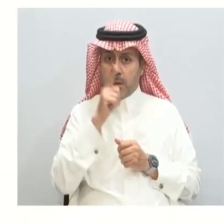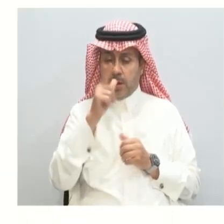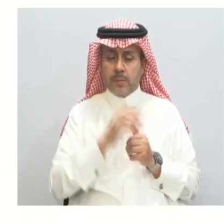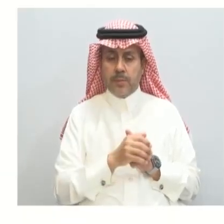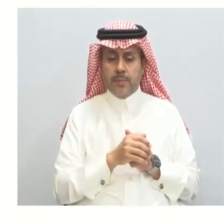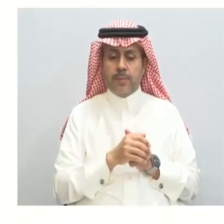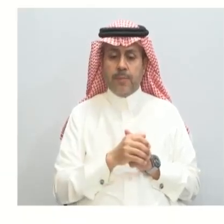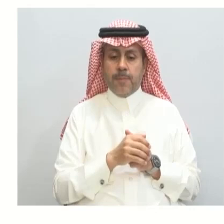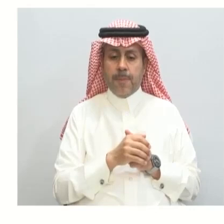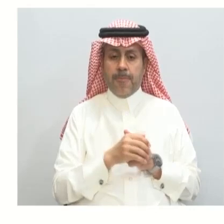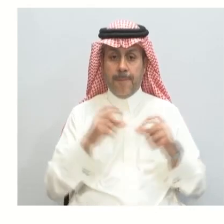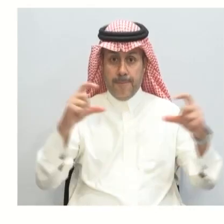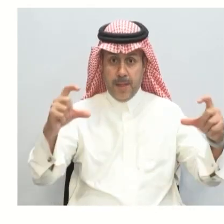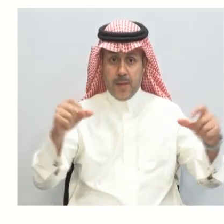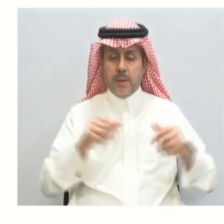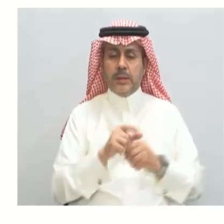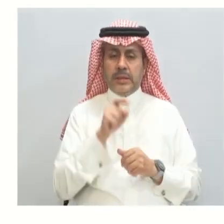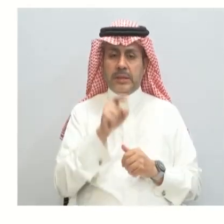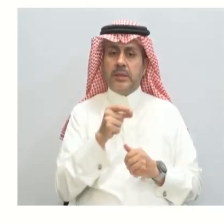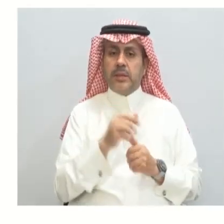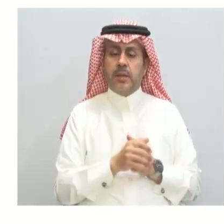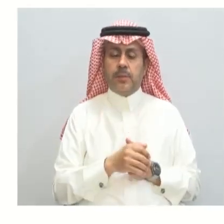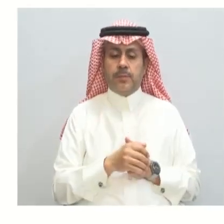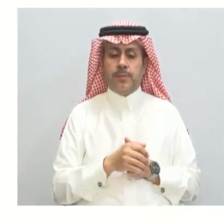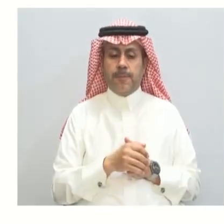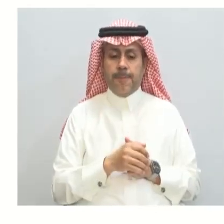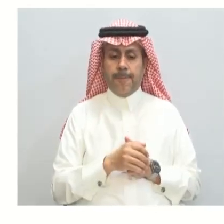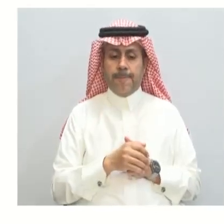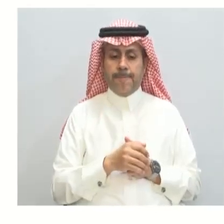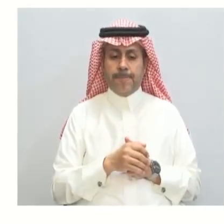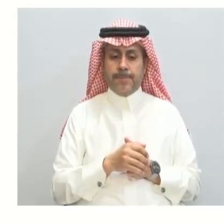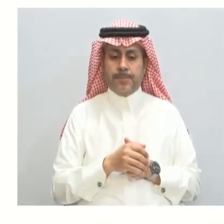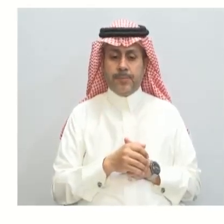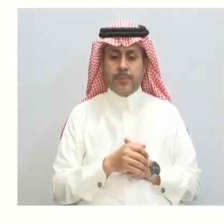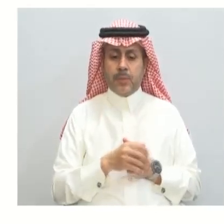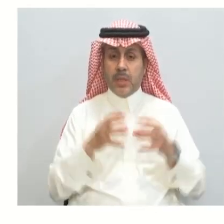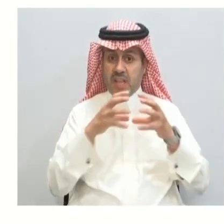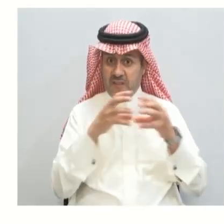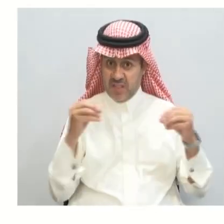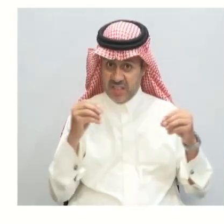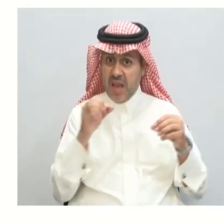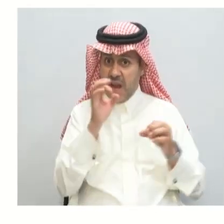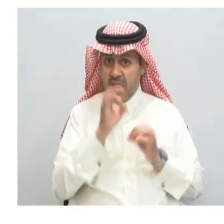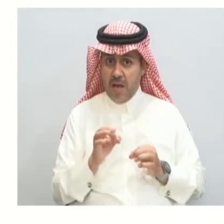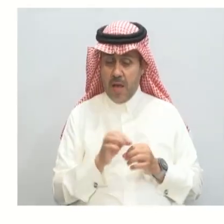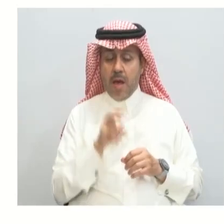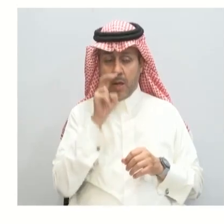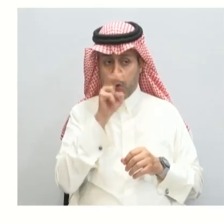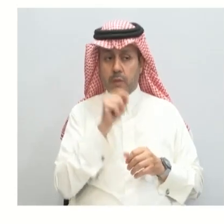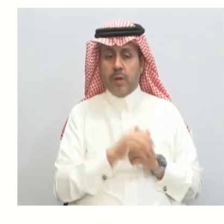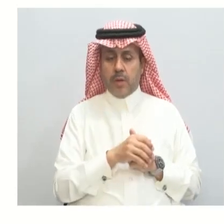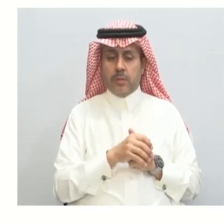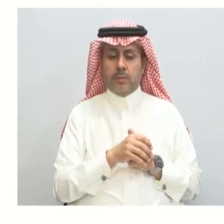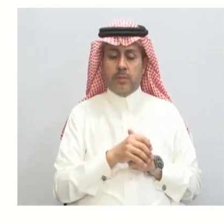لترون الجحيم ثم لترونها عين اليقين فهذا دليل على ان الناس يرون النار يوم